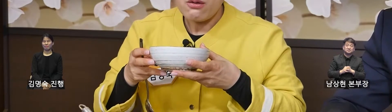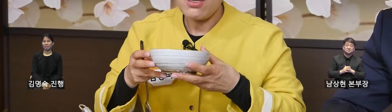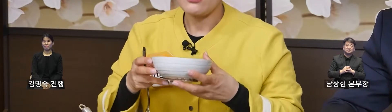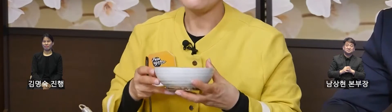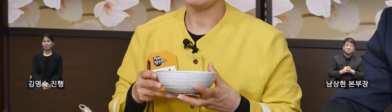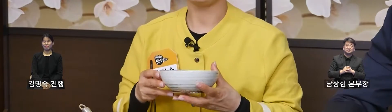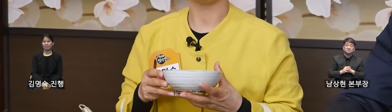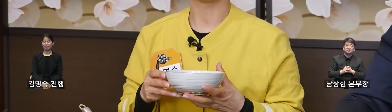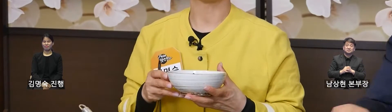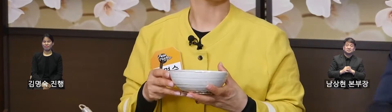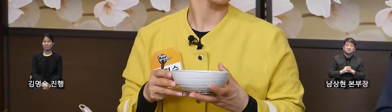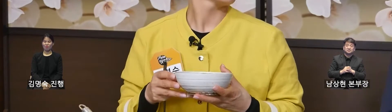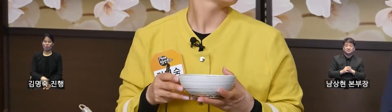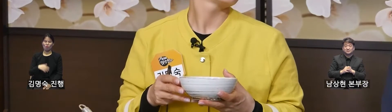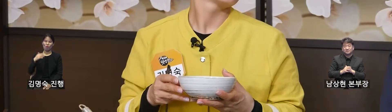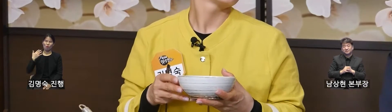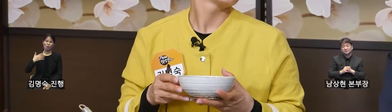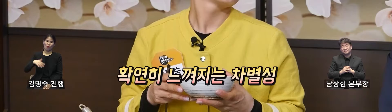와.